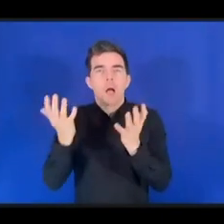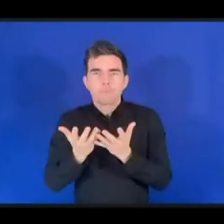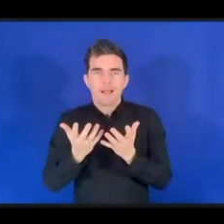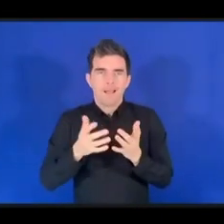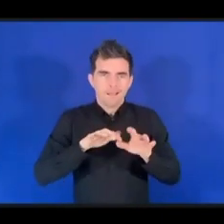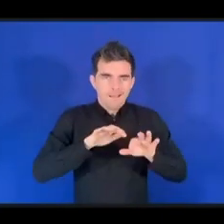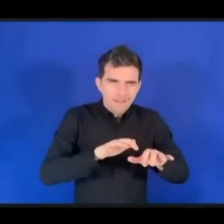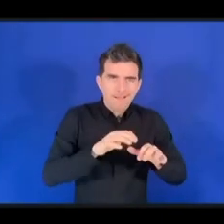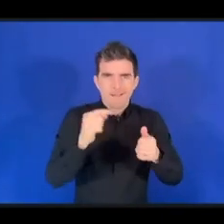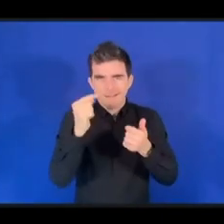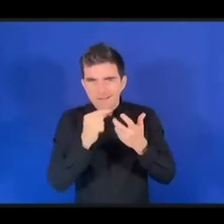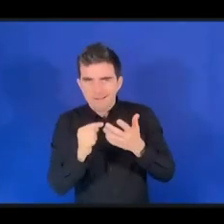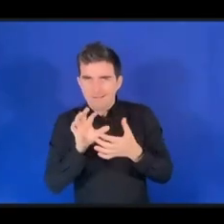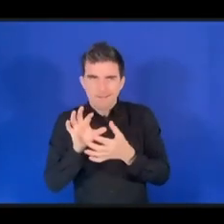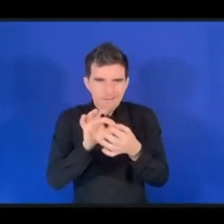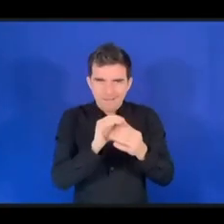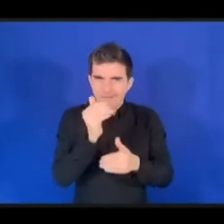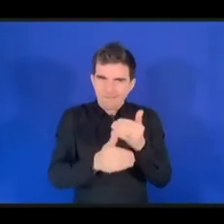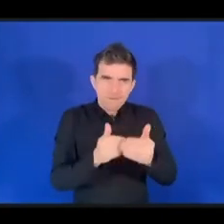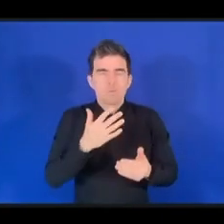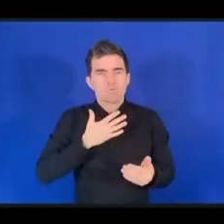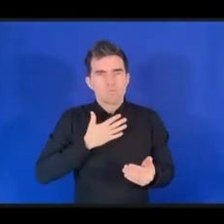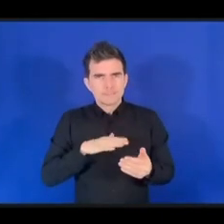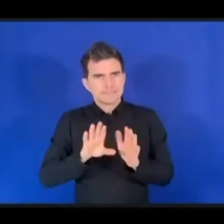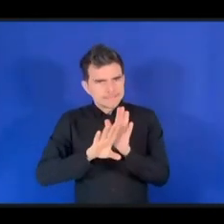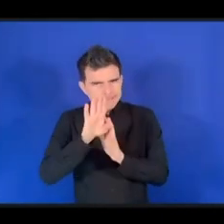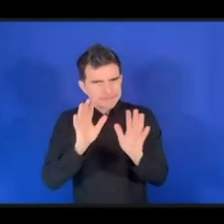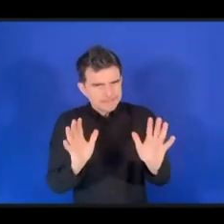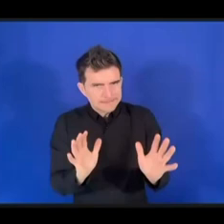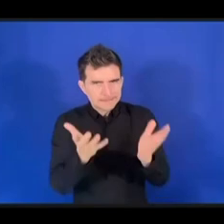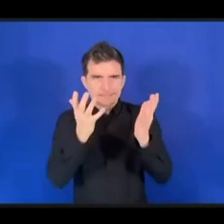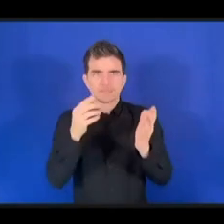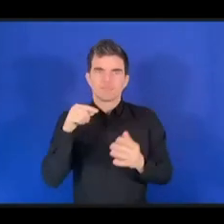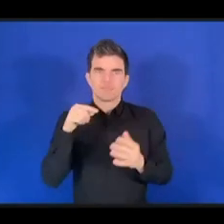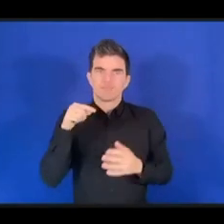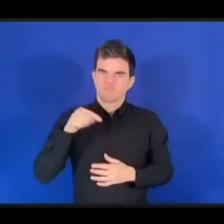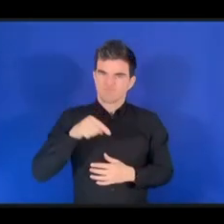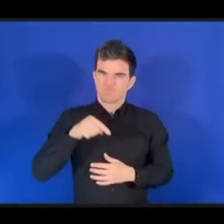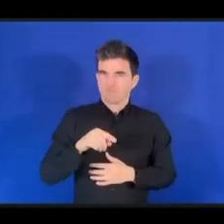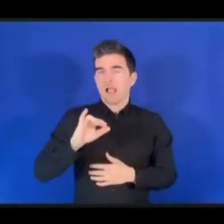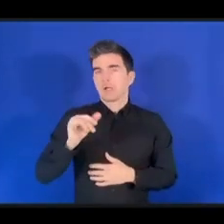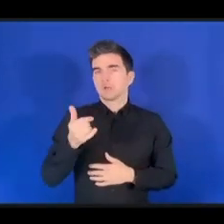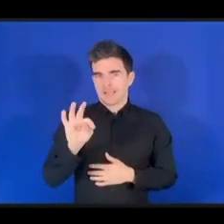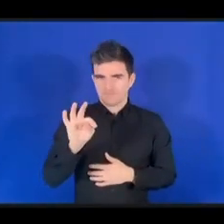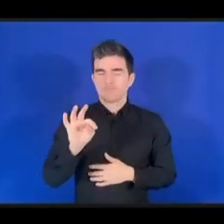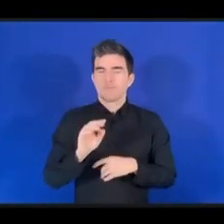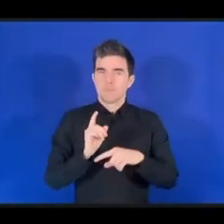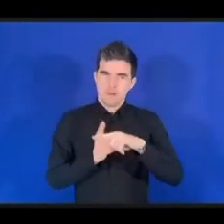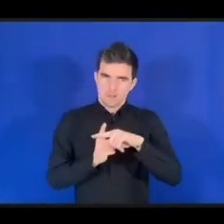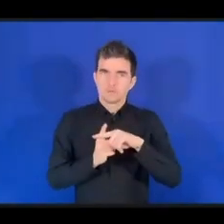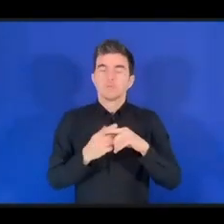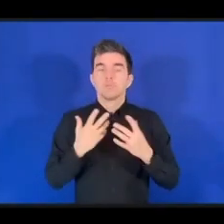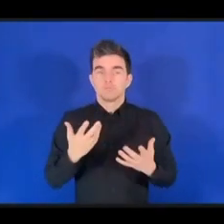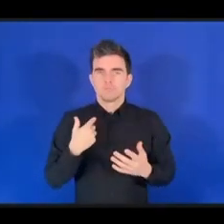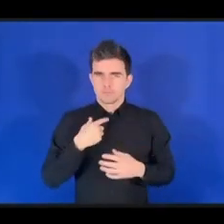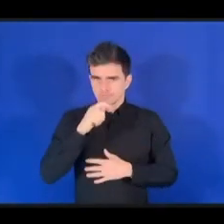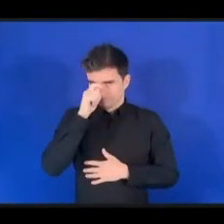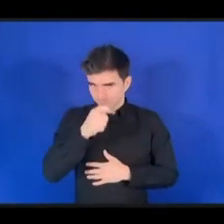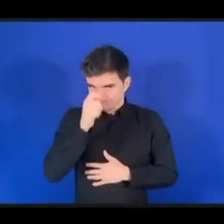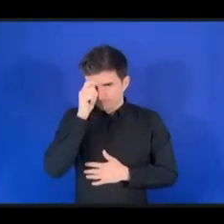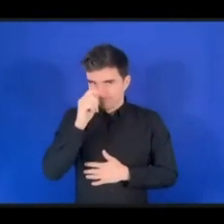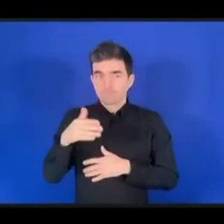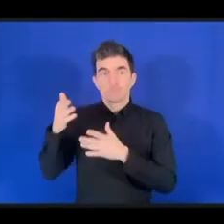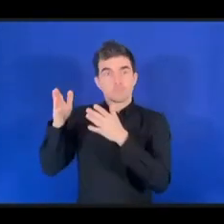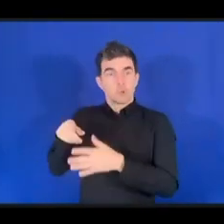محدده بالنسبه لمستقبل التعاون الرقمي ونحن ايضا قمنا بتكريم شخص